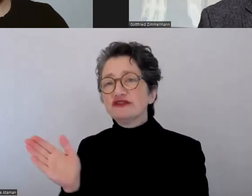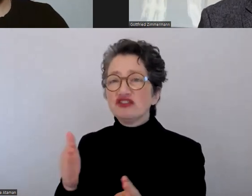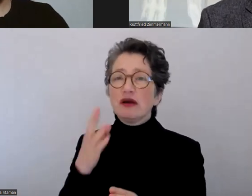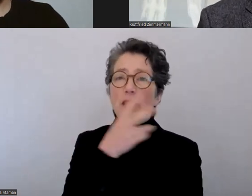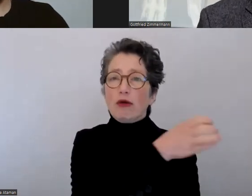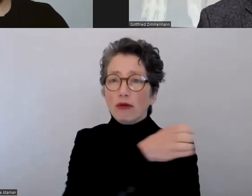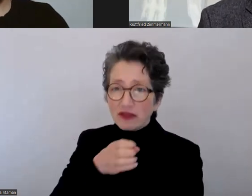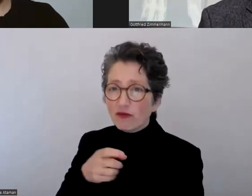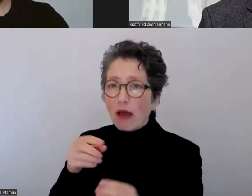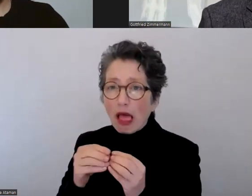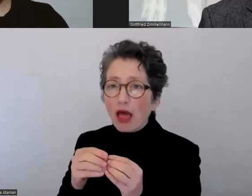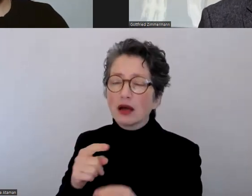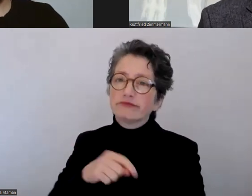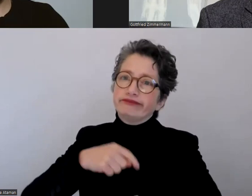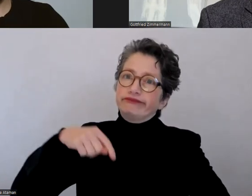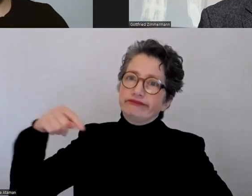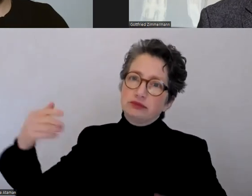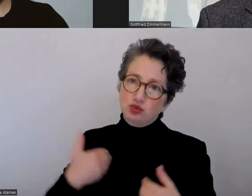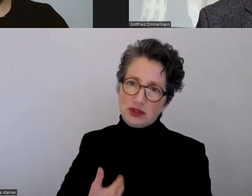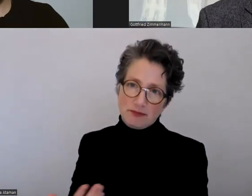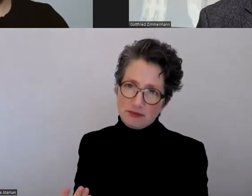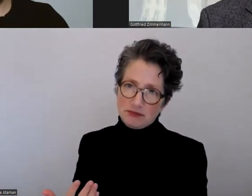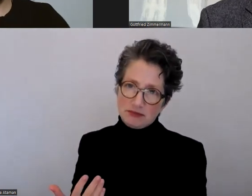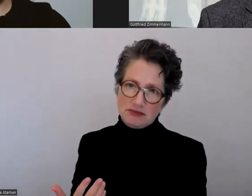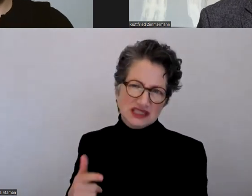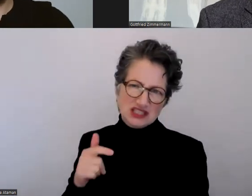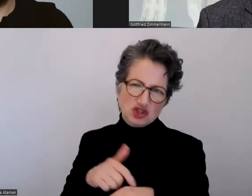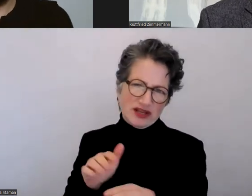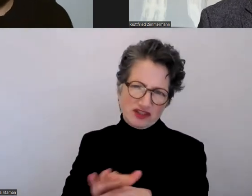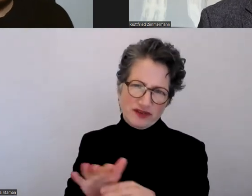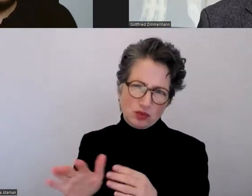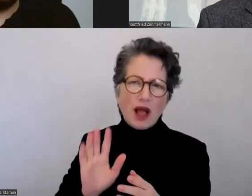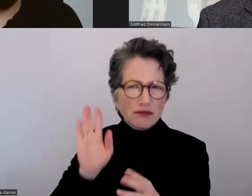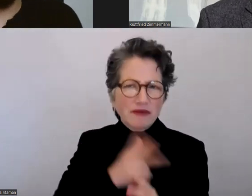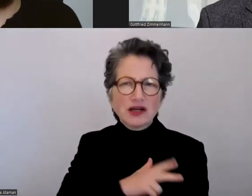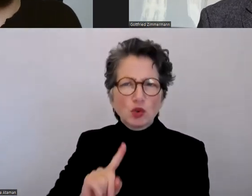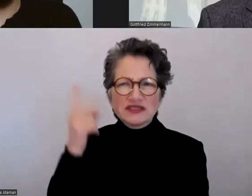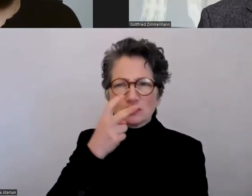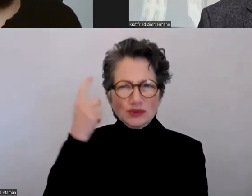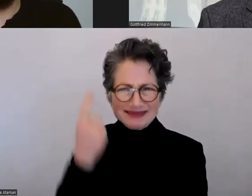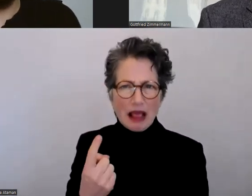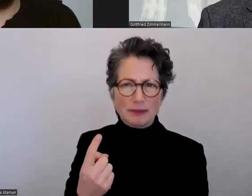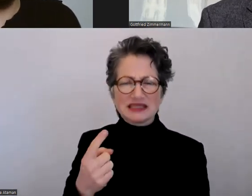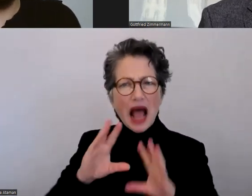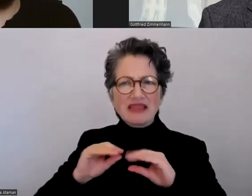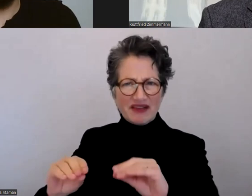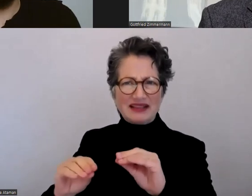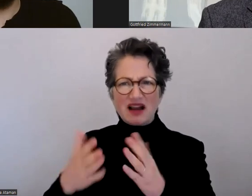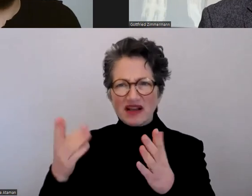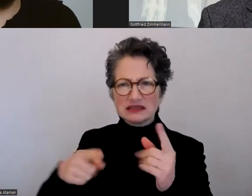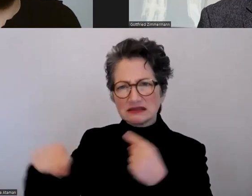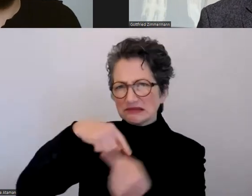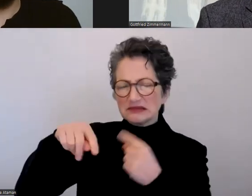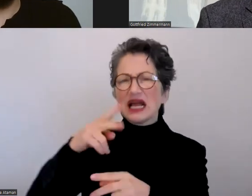Betroffenen, dann ist es sehr mühsam und vielleicht auch ein bisschen Zeitverschwendung. Also zuerst mal wirklich versuchen, das anzuwenden, was es als